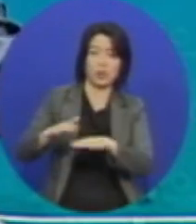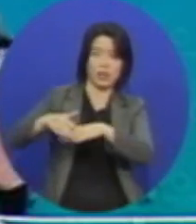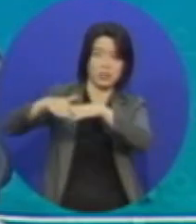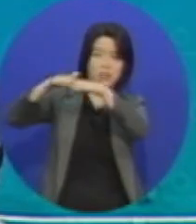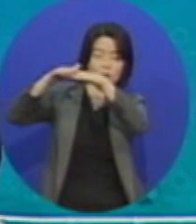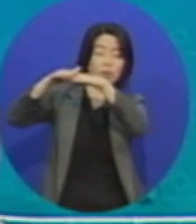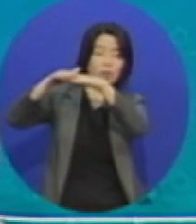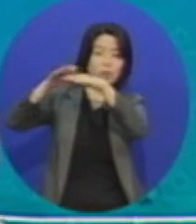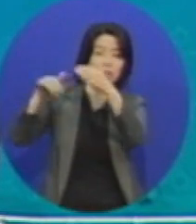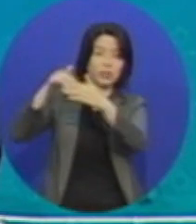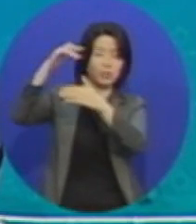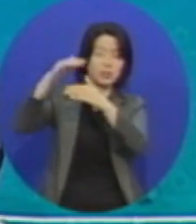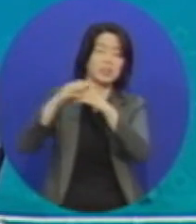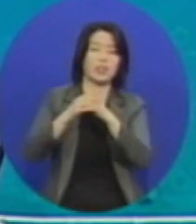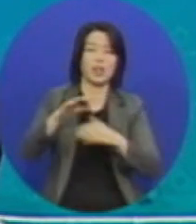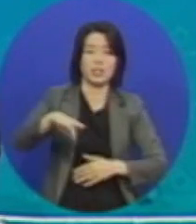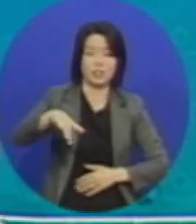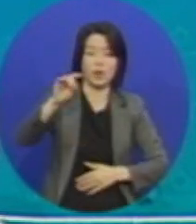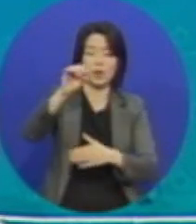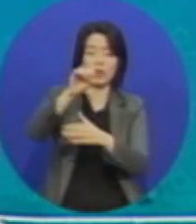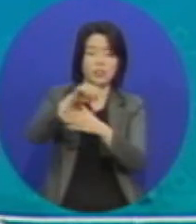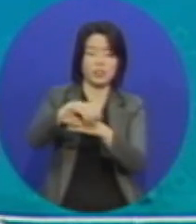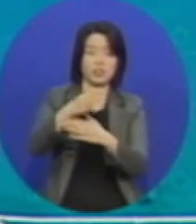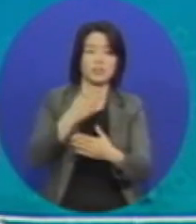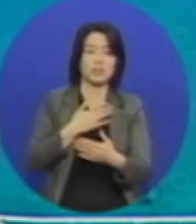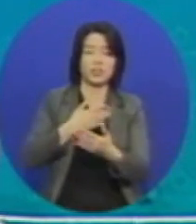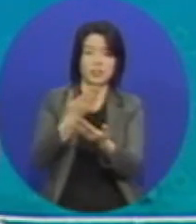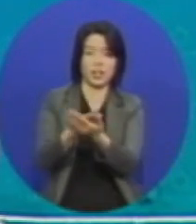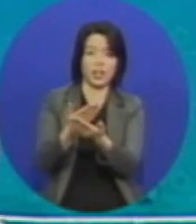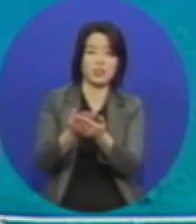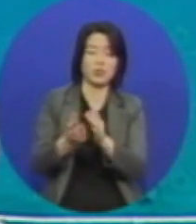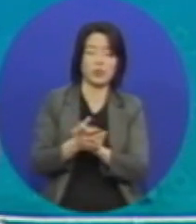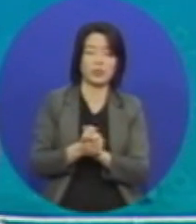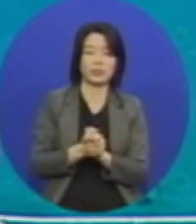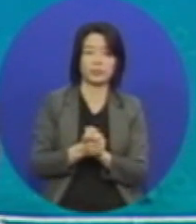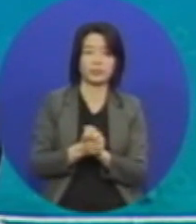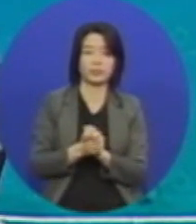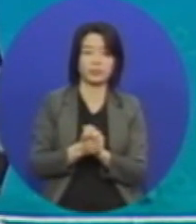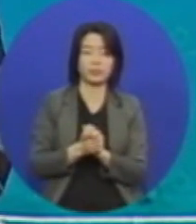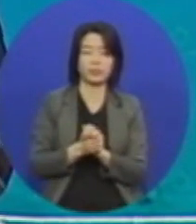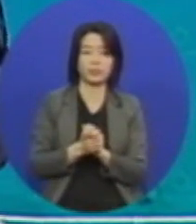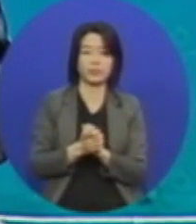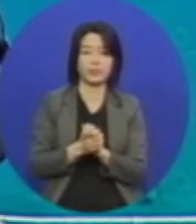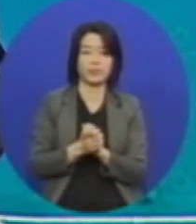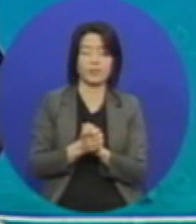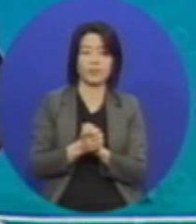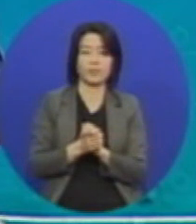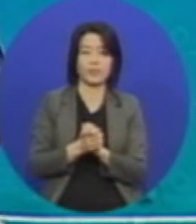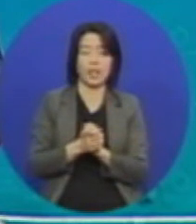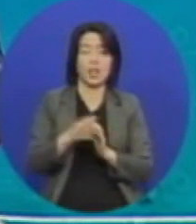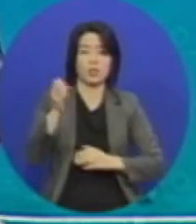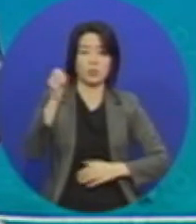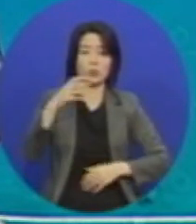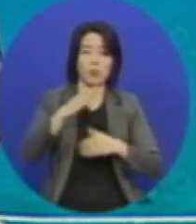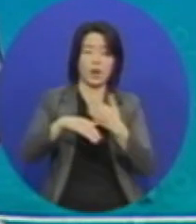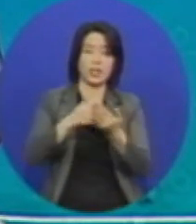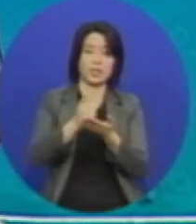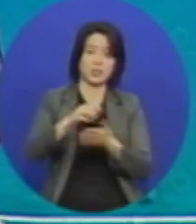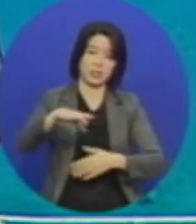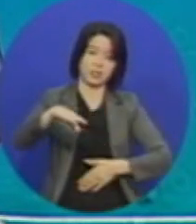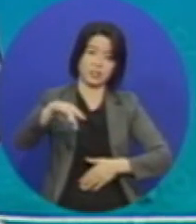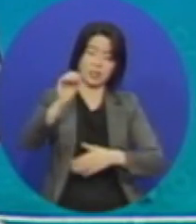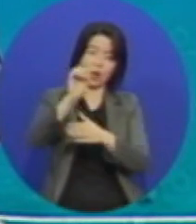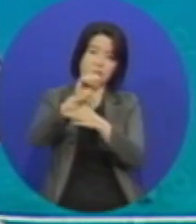하든 첫 것은 내게 봤죠 그렇게 하셨을까요 또 하나님은 첫 열매를